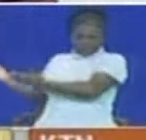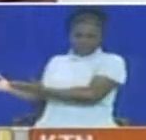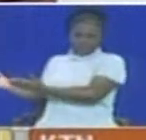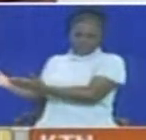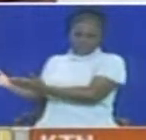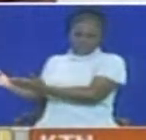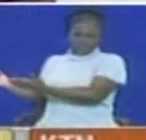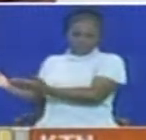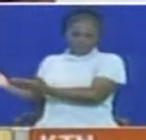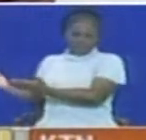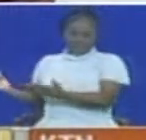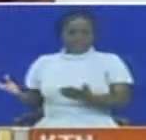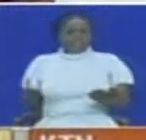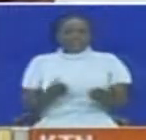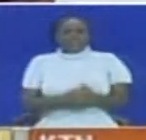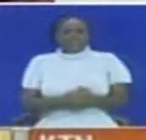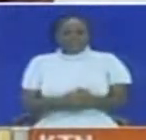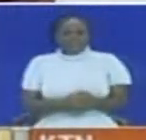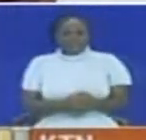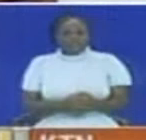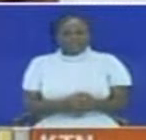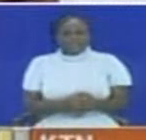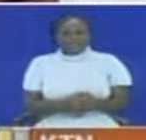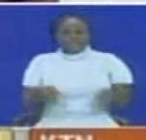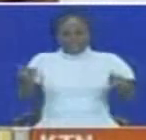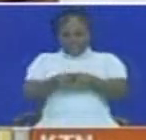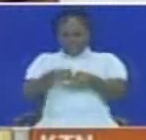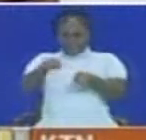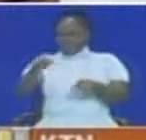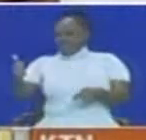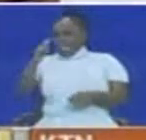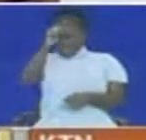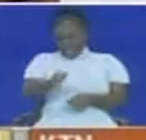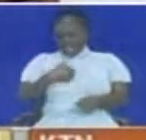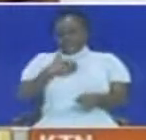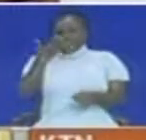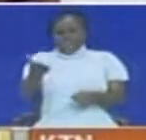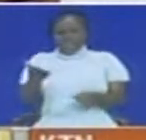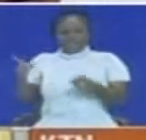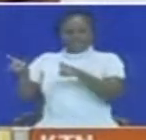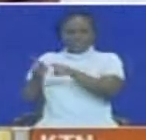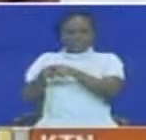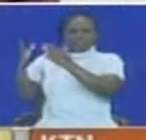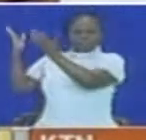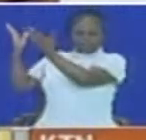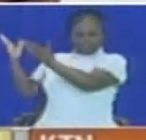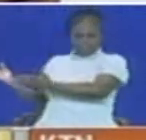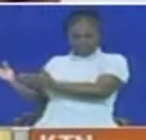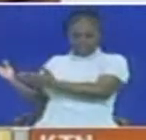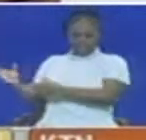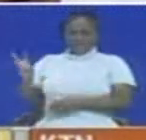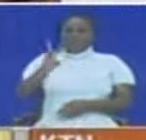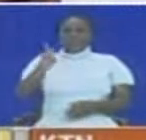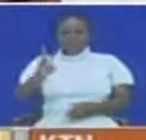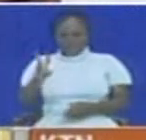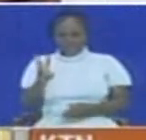Margaret Waringa, Riechi Steven, Olga Akeche. Pia wako majaji Roslyn Akirapa, Justice Momanyi, Judge Wilfrida